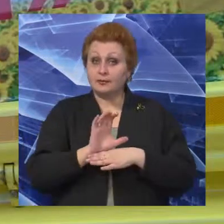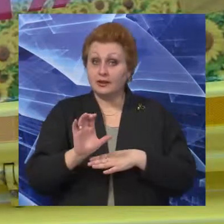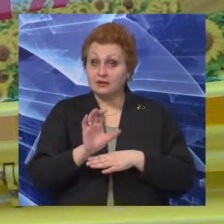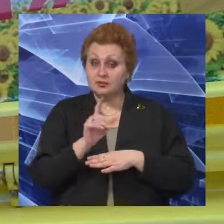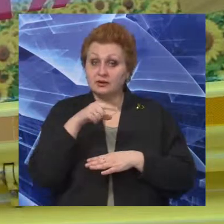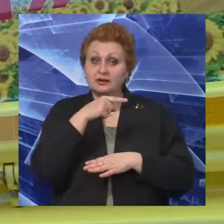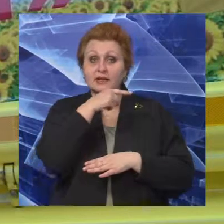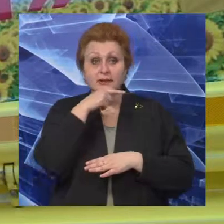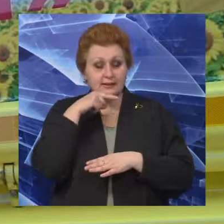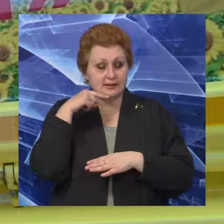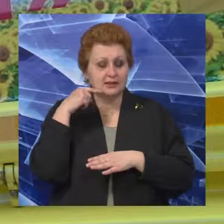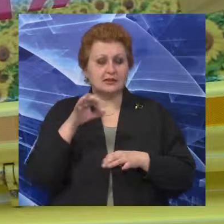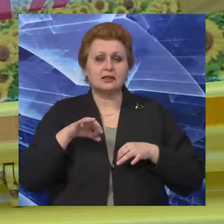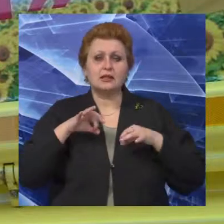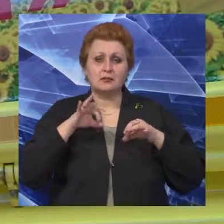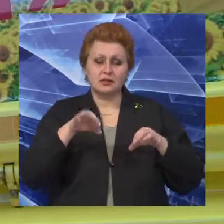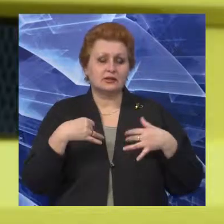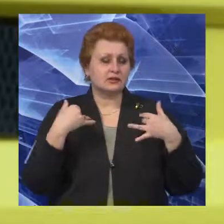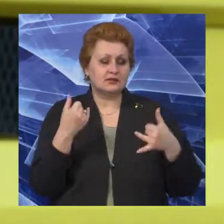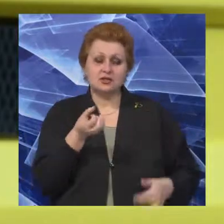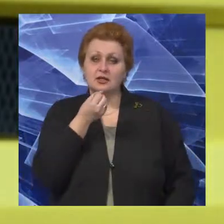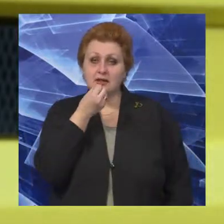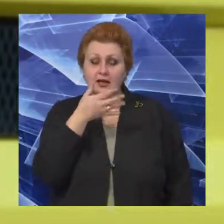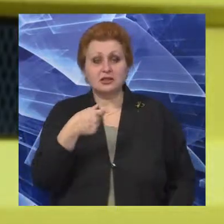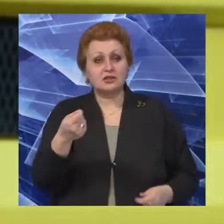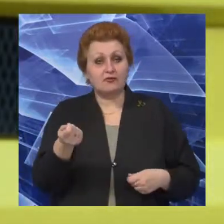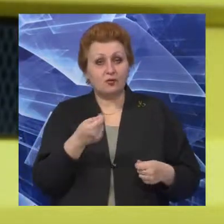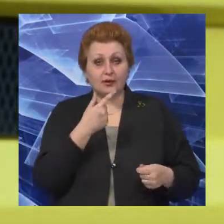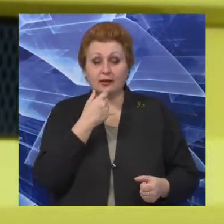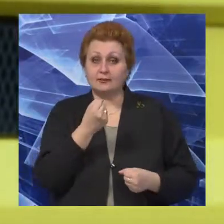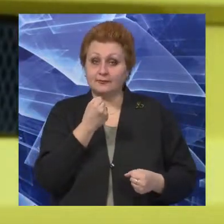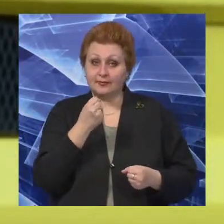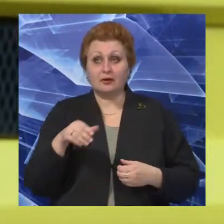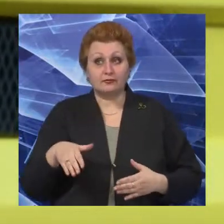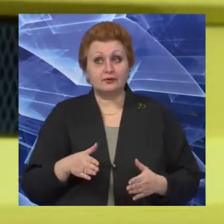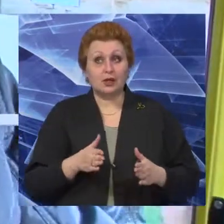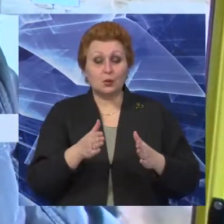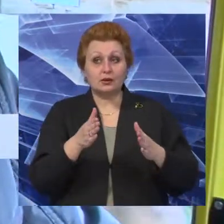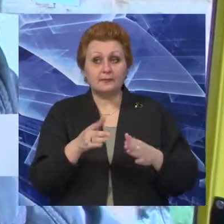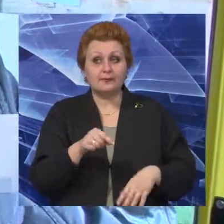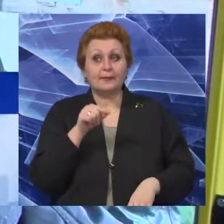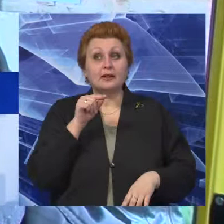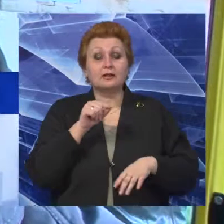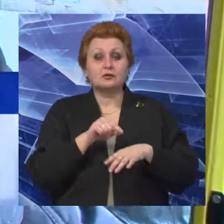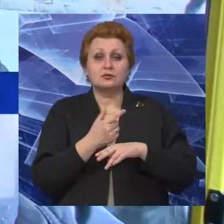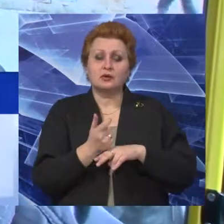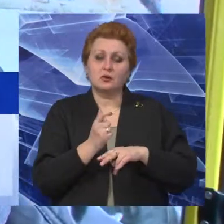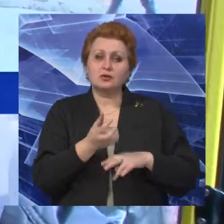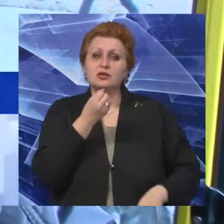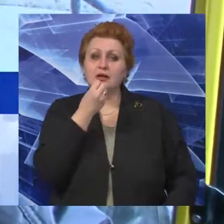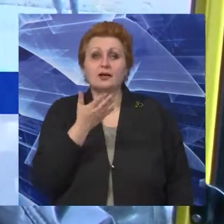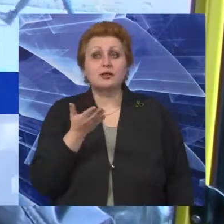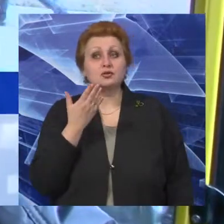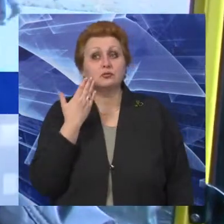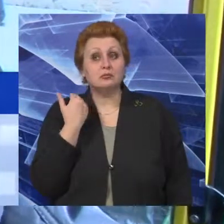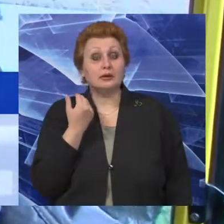производства. Уверяет, российские грузовики наконец-таки стали хороши в управлении и надежны в дороге. Ощущение управления хорошо, все